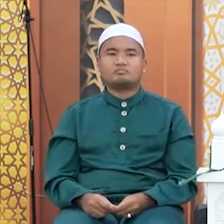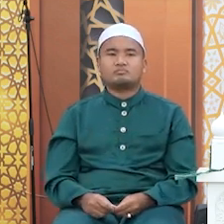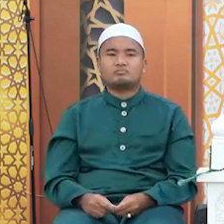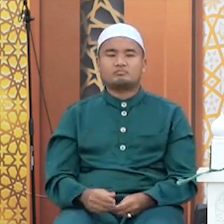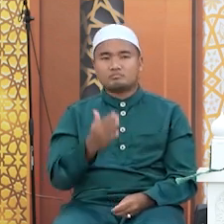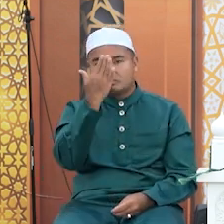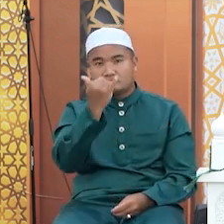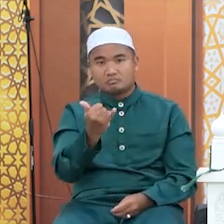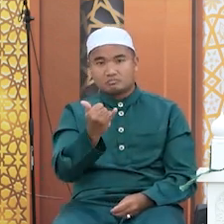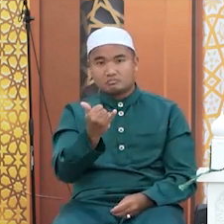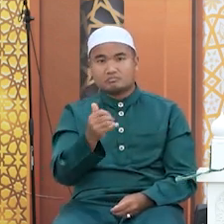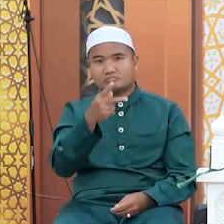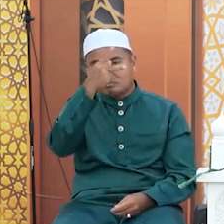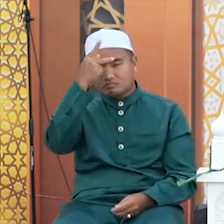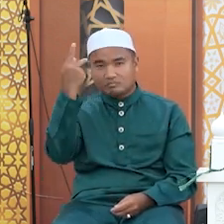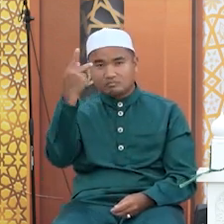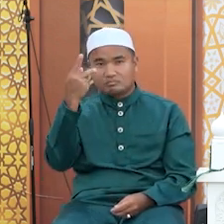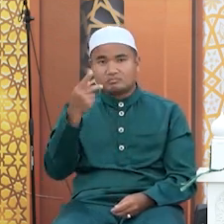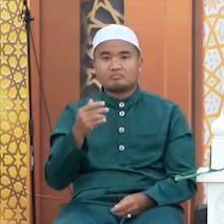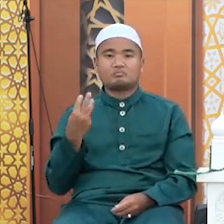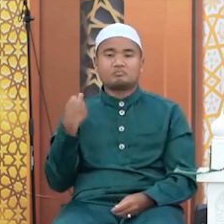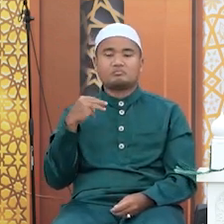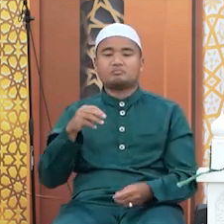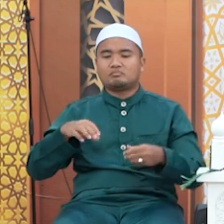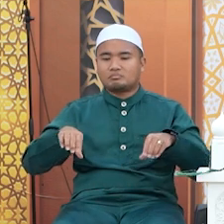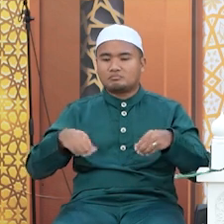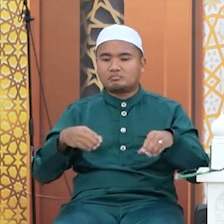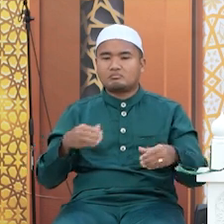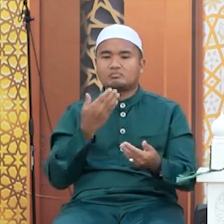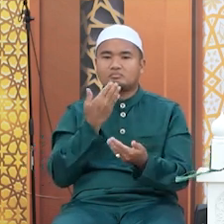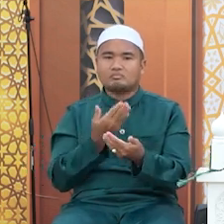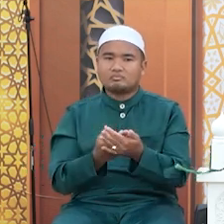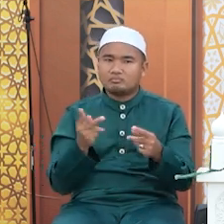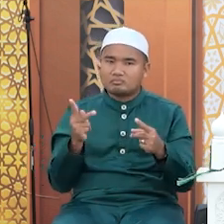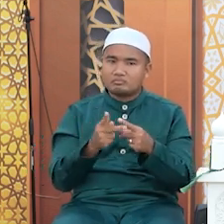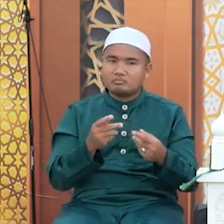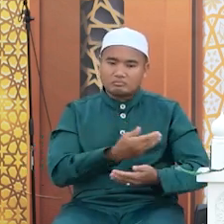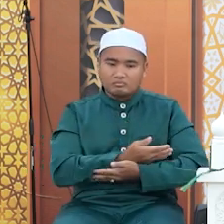Kenapa? Kerana dia buat baik kepada anak-anak dia. Anak-anak dia buat baik kat dia.